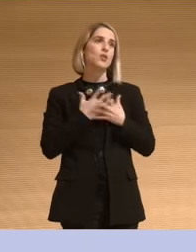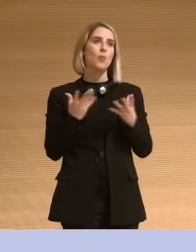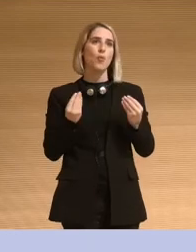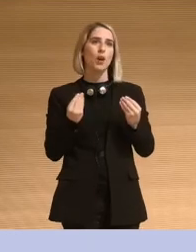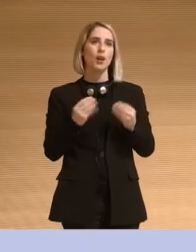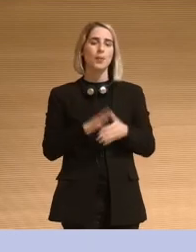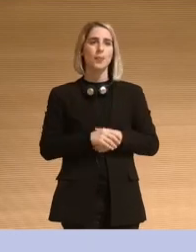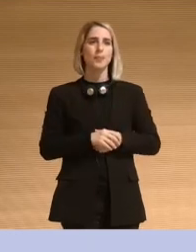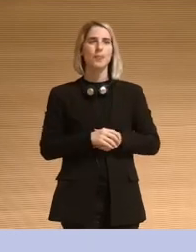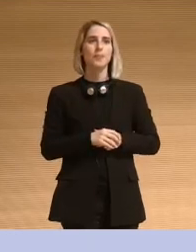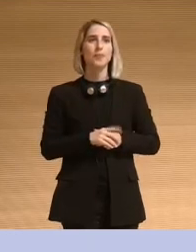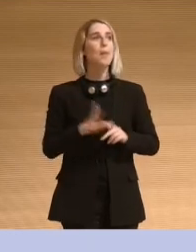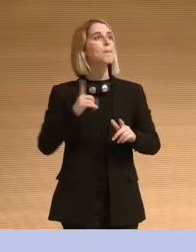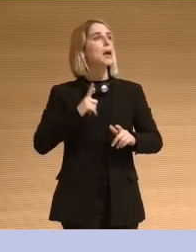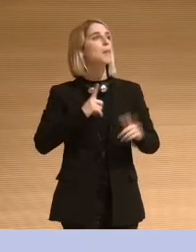περιμένω τις ερωτήσεις σας.